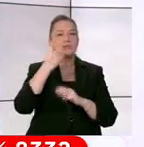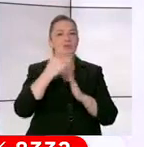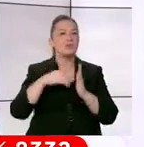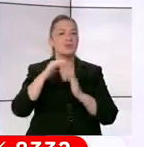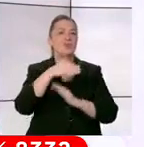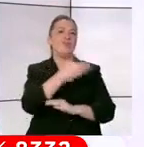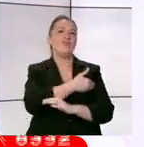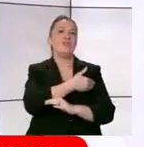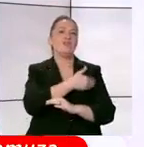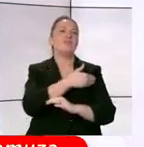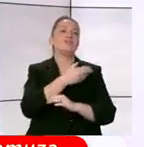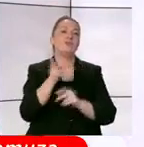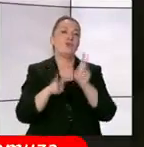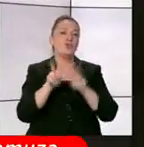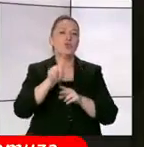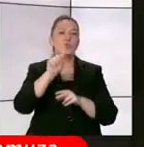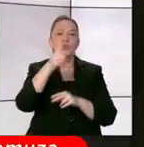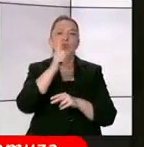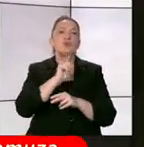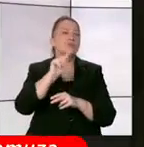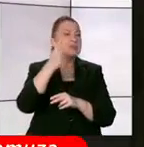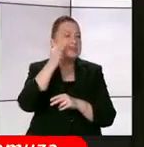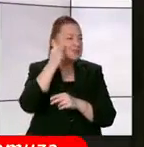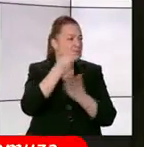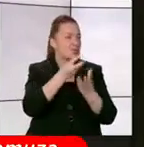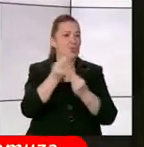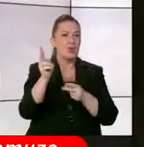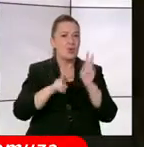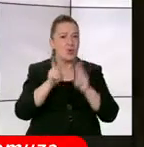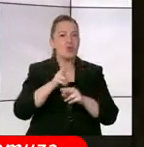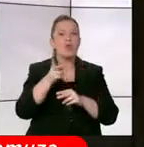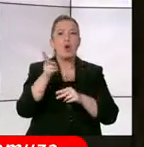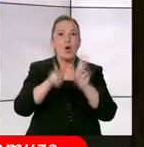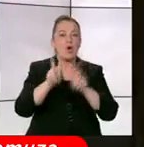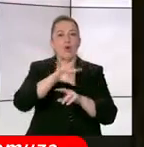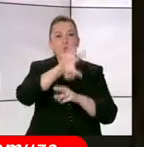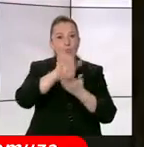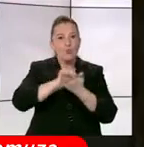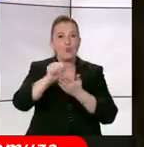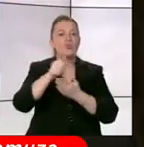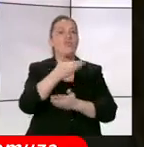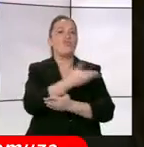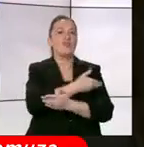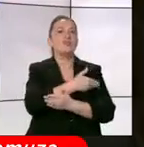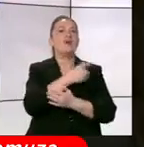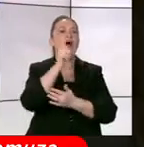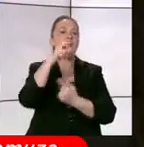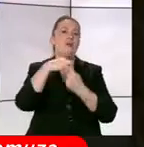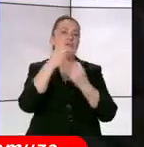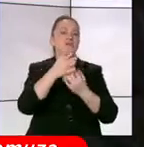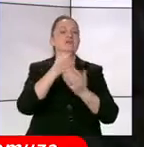hayatını kaybetti ve yüz binlerce kişi yaralandı. Vefat eden tüm vatandaşlarımıza Allah'tan rahmet, yakınlara başsağlığı diliyorum.